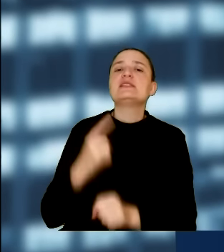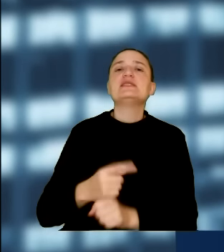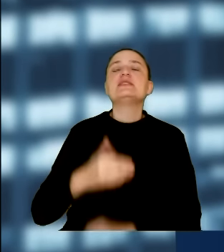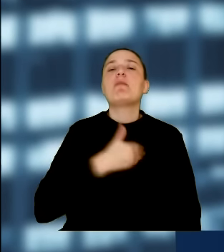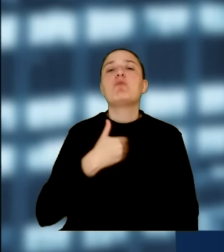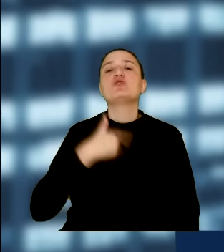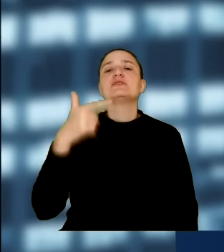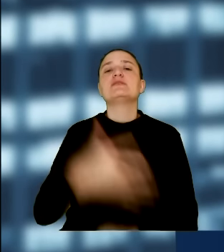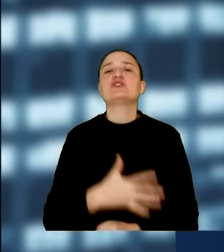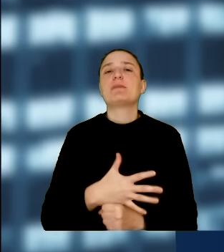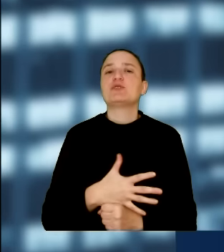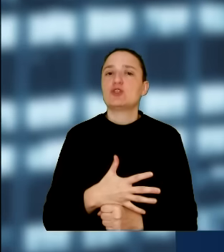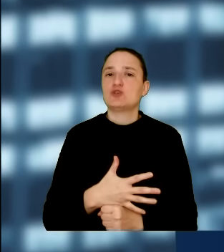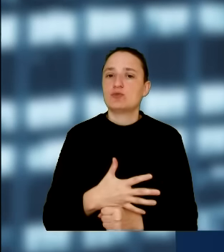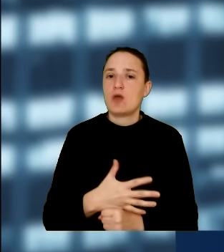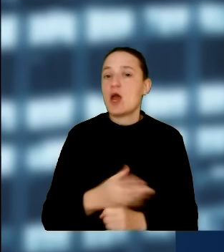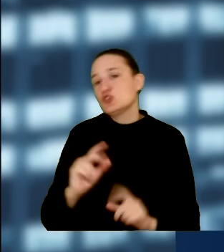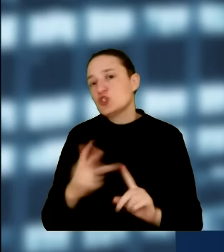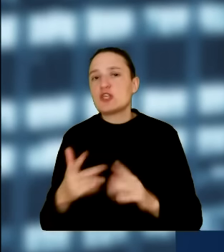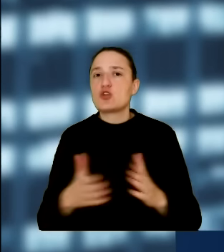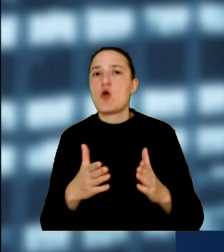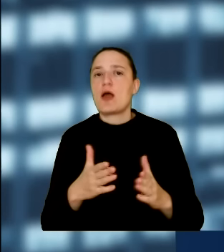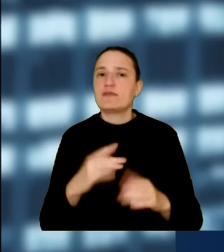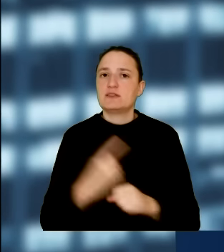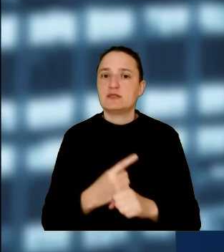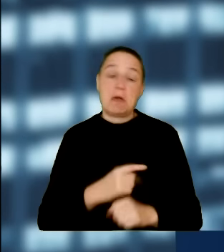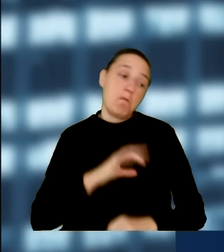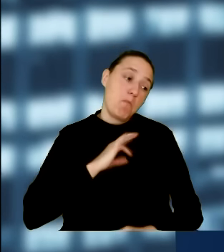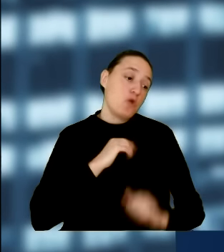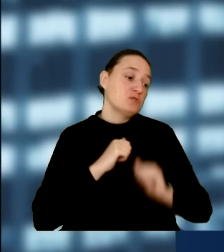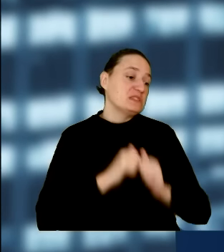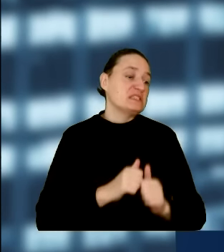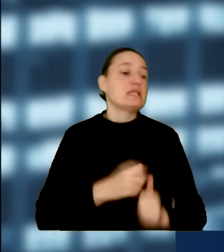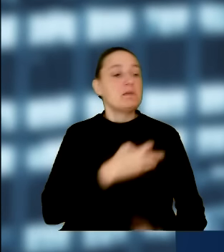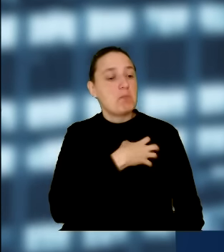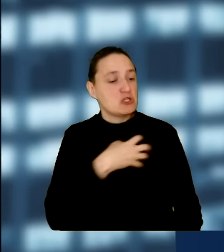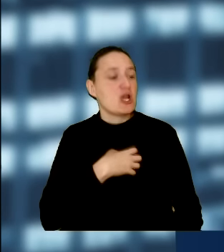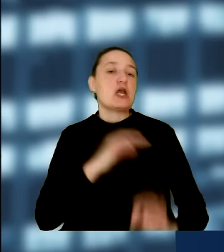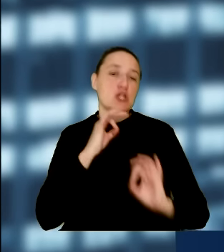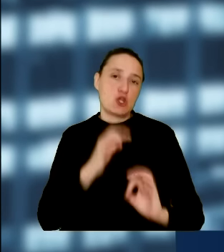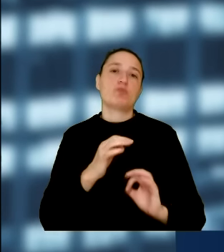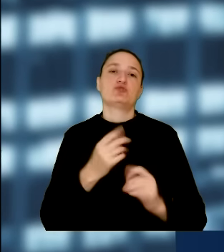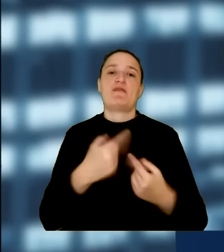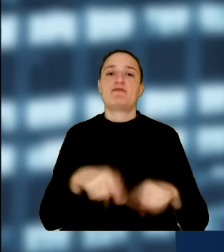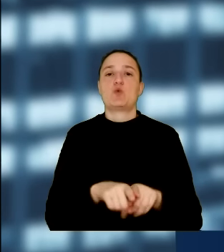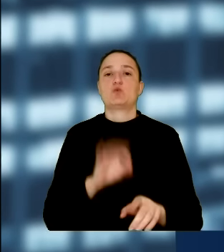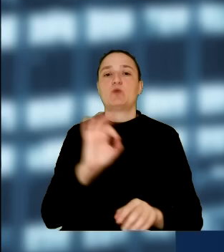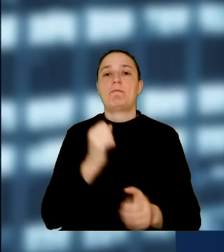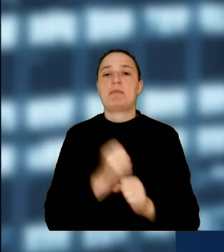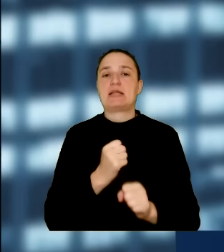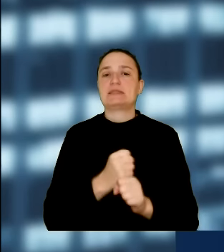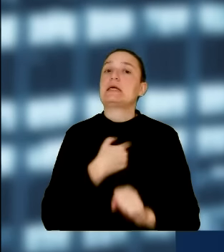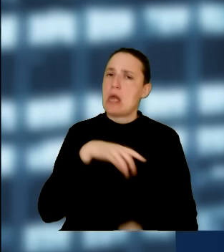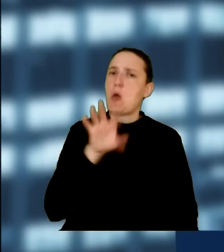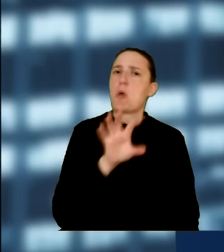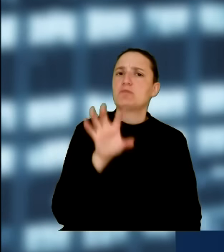2050, czy ewentualnie całej trzeciej drogi. Moim zdaniem pan marszałek dobrze wykonuje swoją pracę, obserwuję go